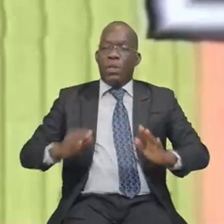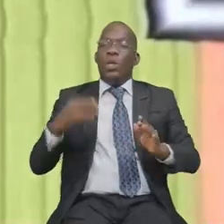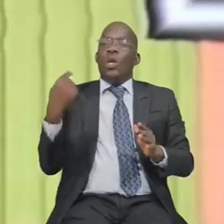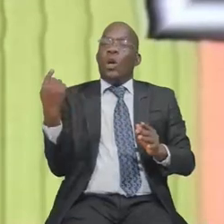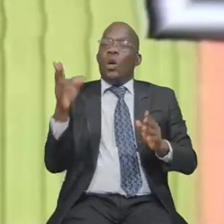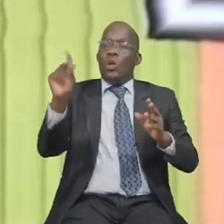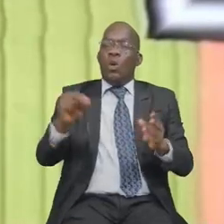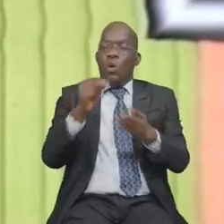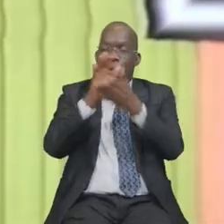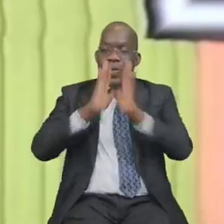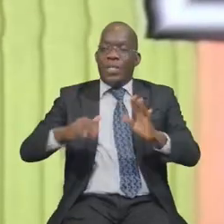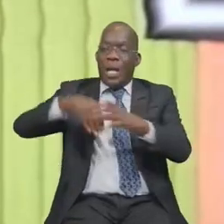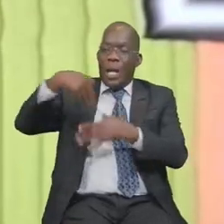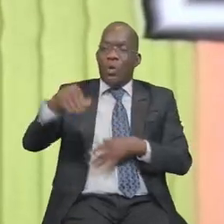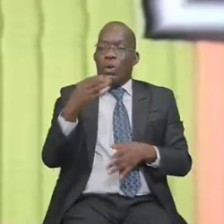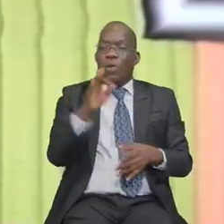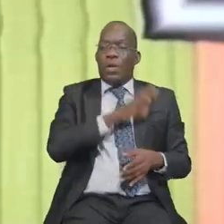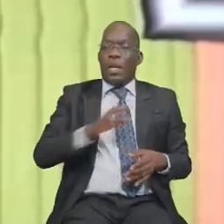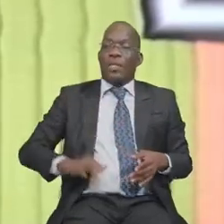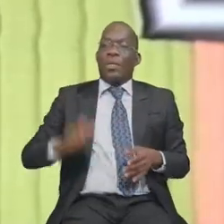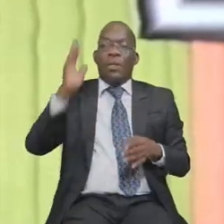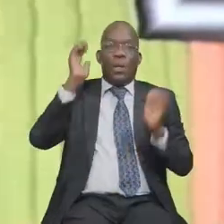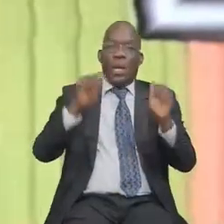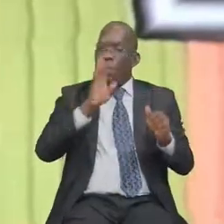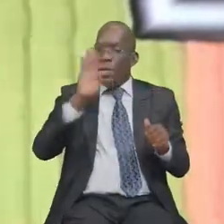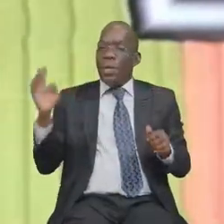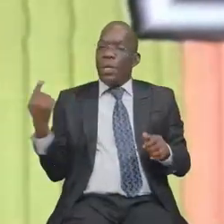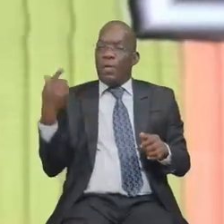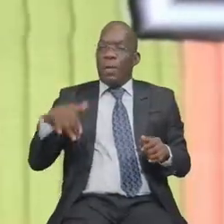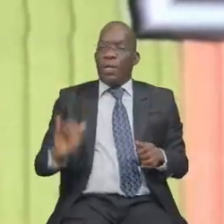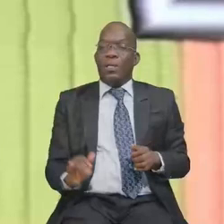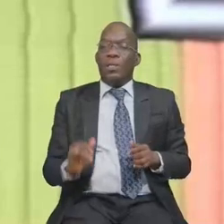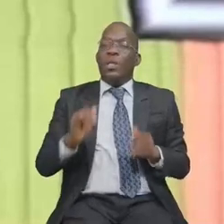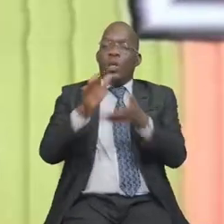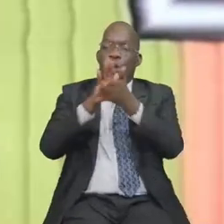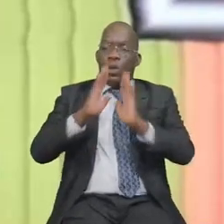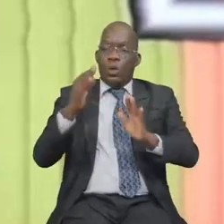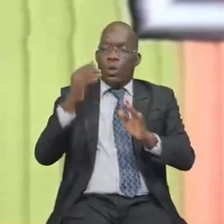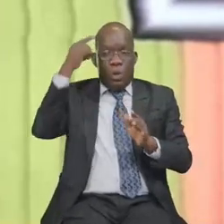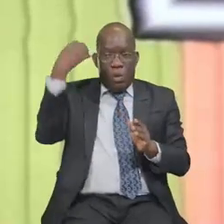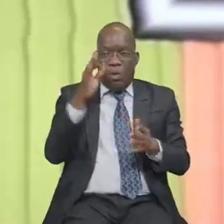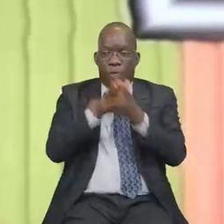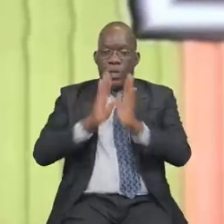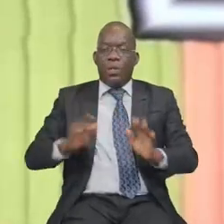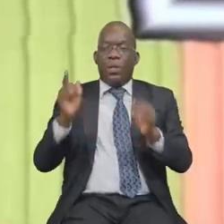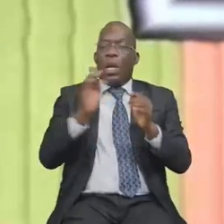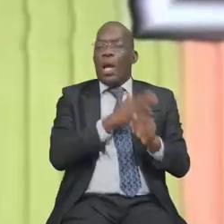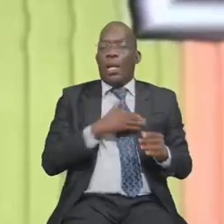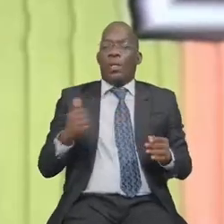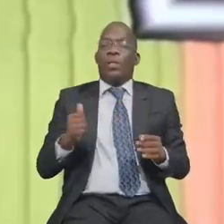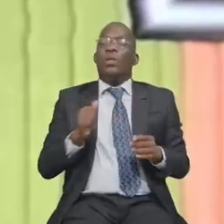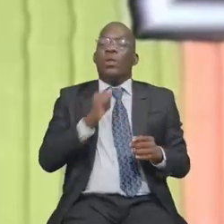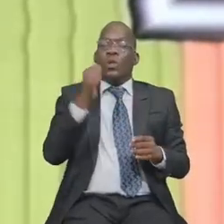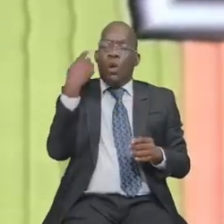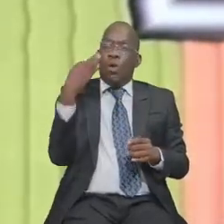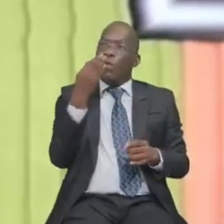qui est éternel. Mais il dit ici, projet de paix et non de malheur, afin de vous donner un avenir